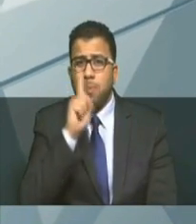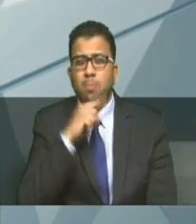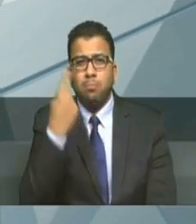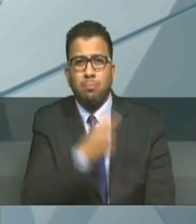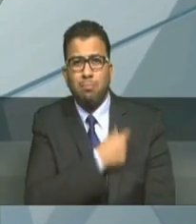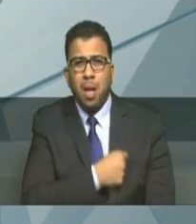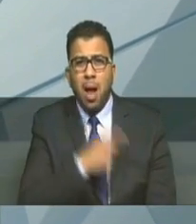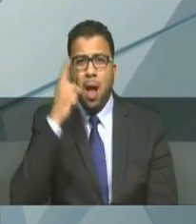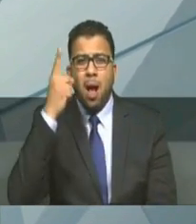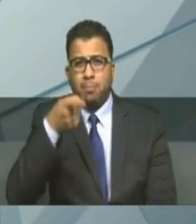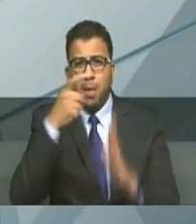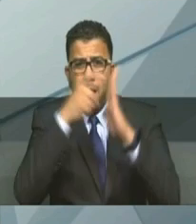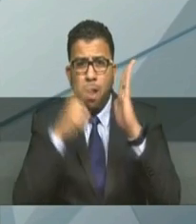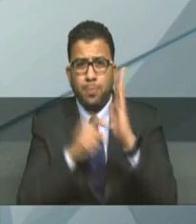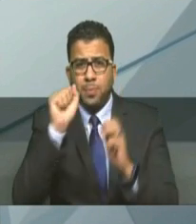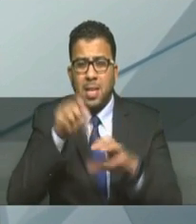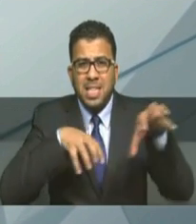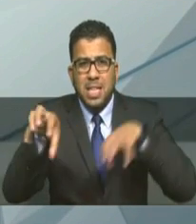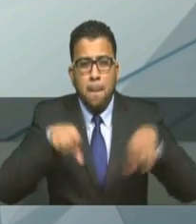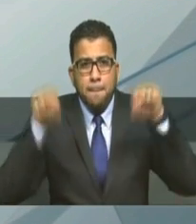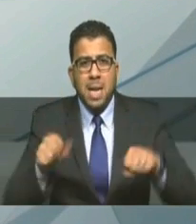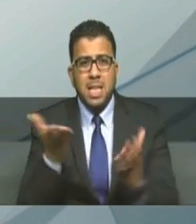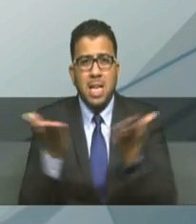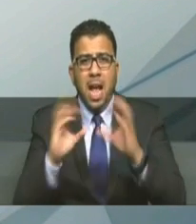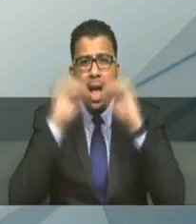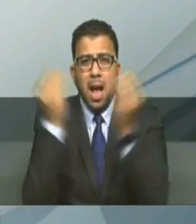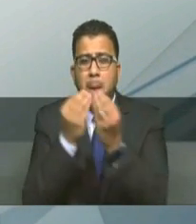أبوظبي مرسوما أميريا بإعادة تشكيل مجلس إدارة